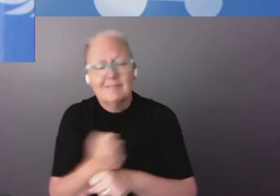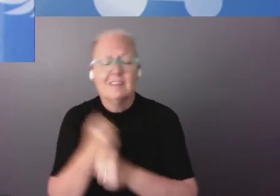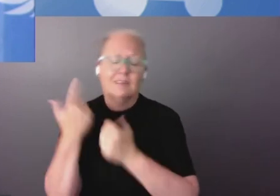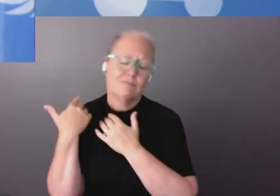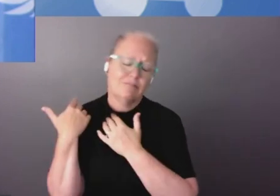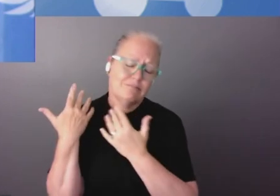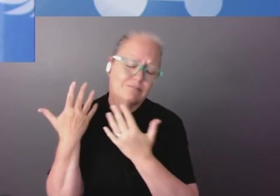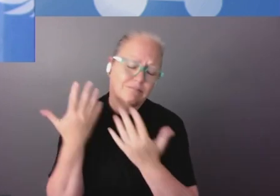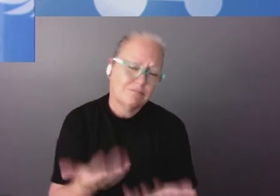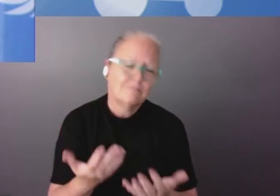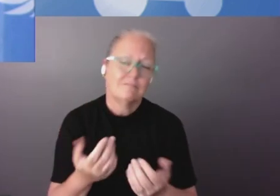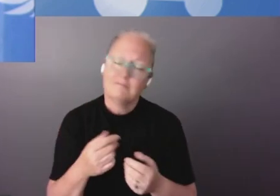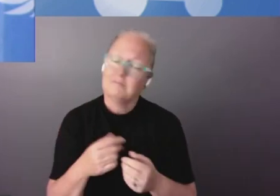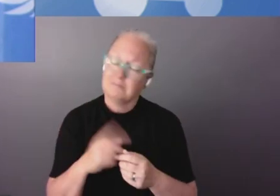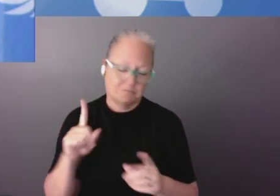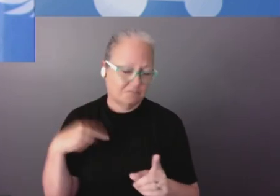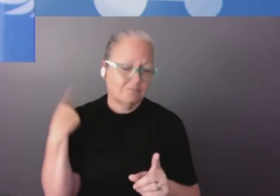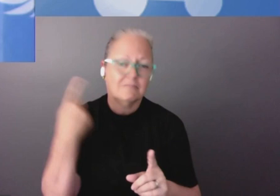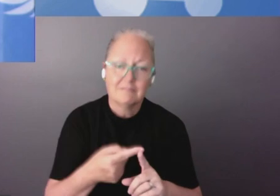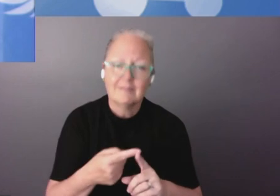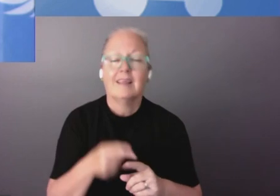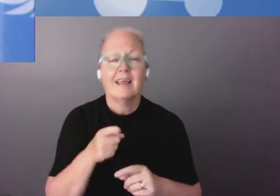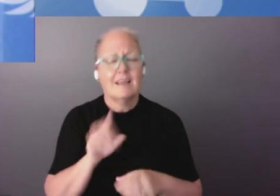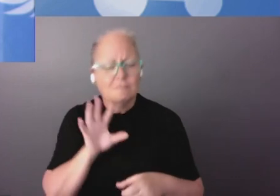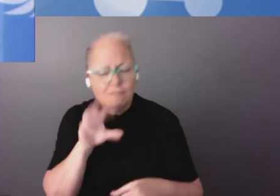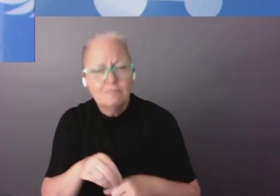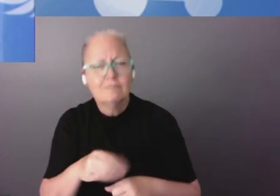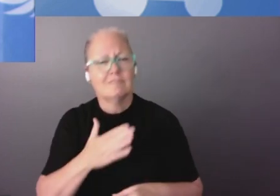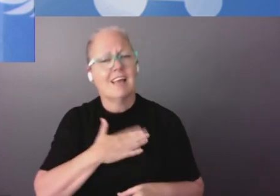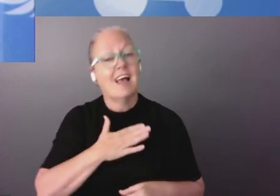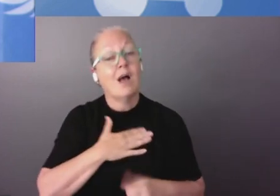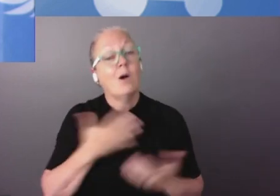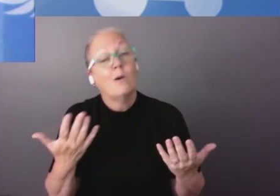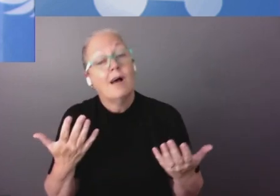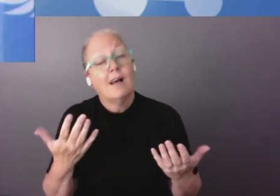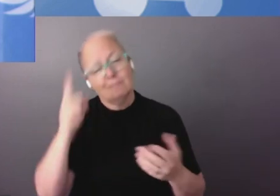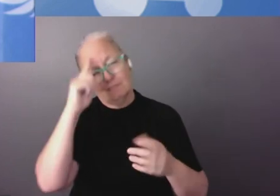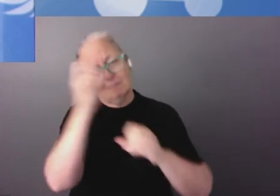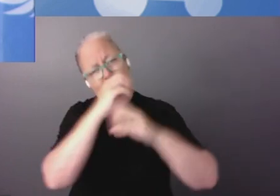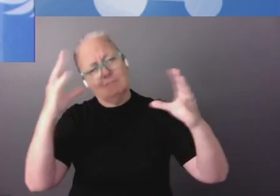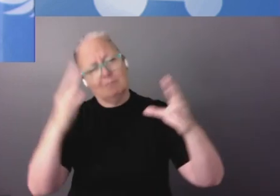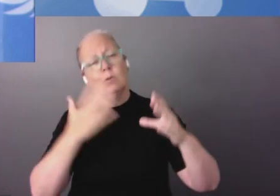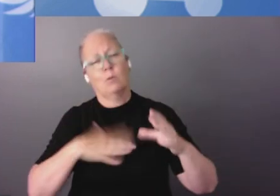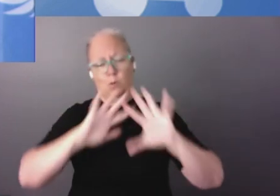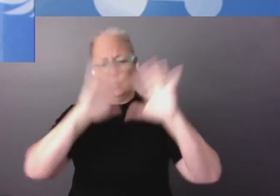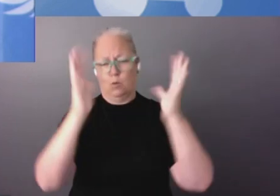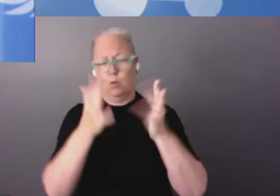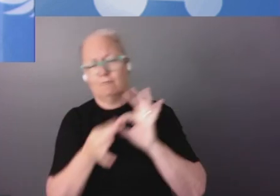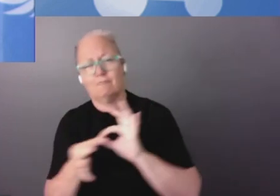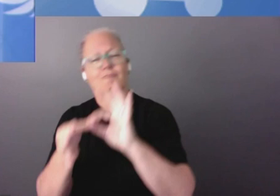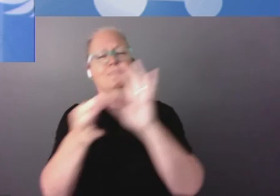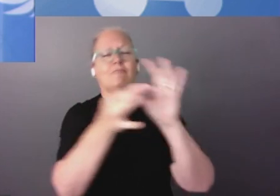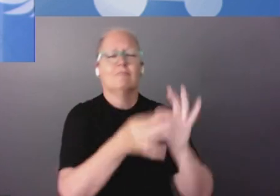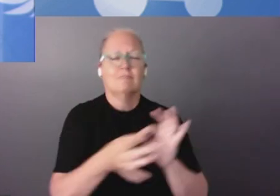to, że świętujemy jednocześnie setną rocznicę członkowstwa Polski